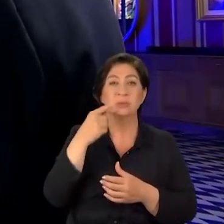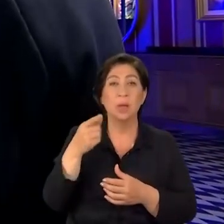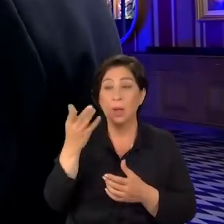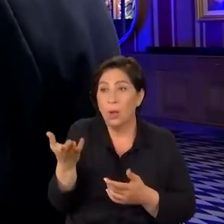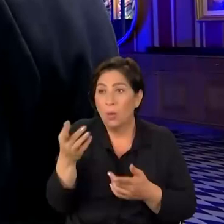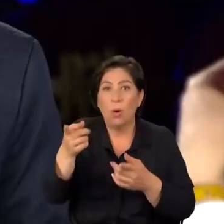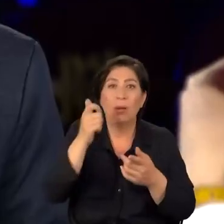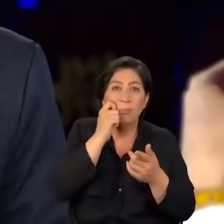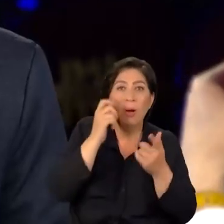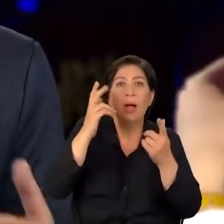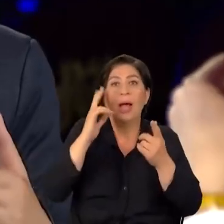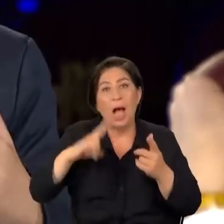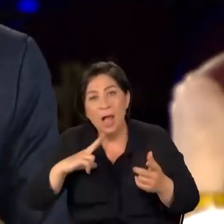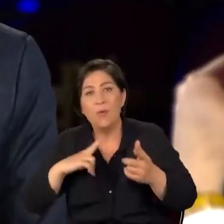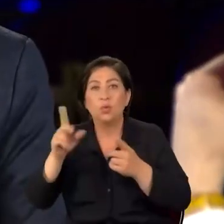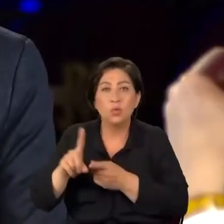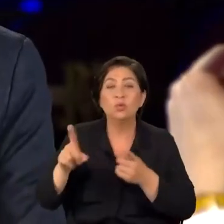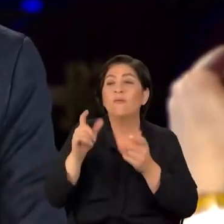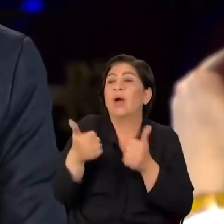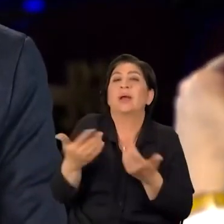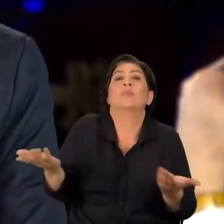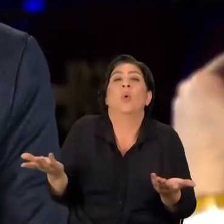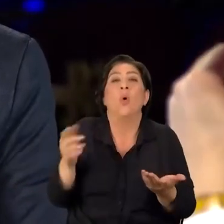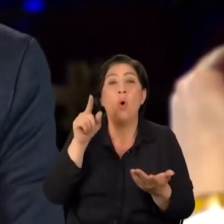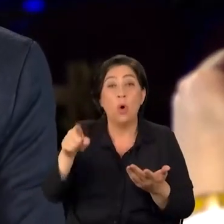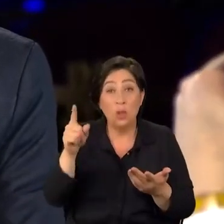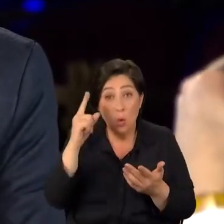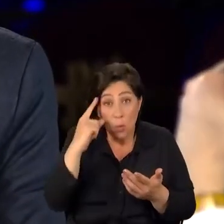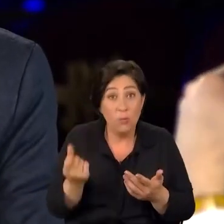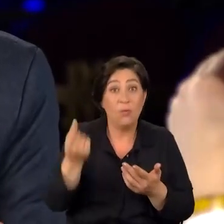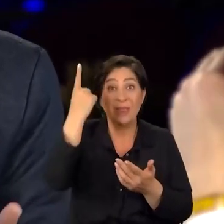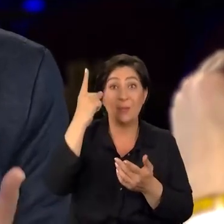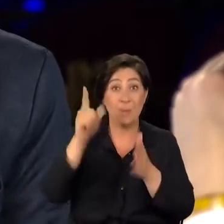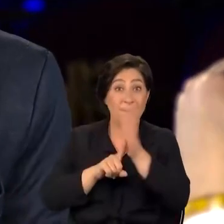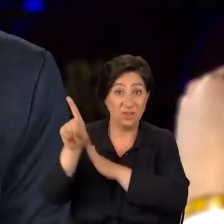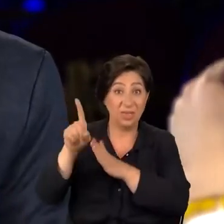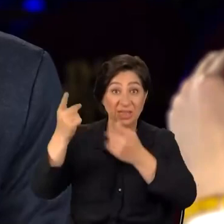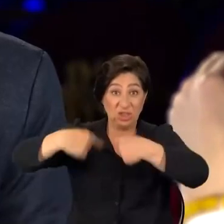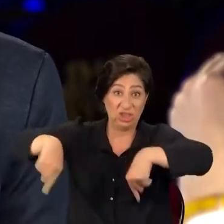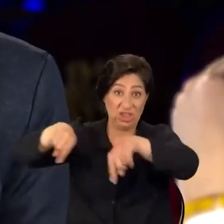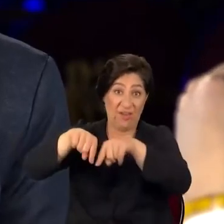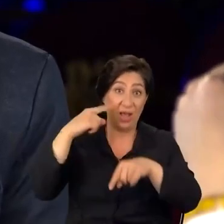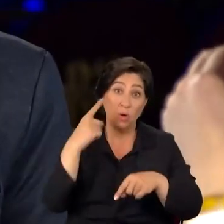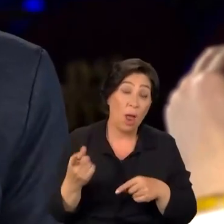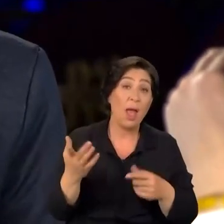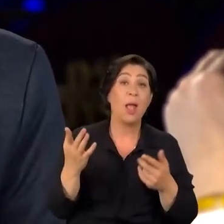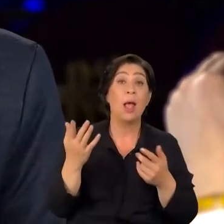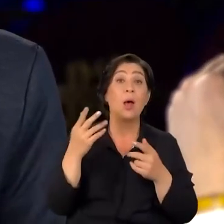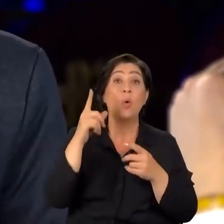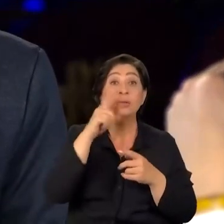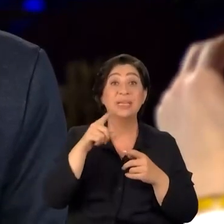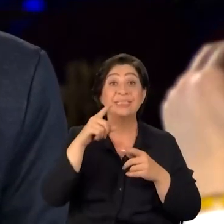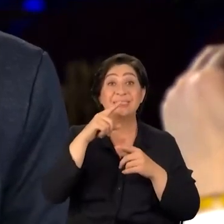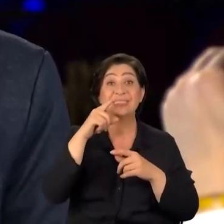muhafazakar veya seküler fark etmiyor. Doğru. O zaman da oradan ürettiğiniz bir başarı, örneğin çevre meselesinde, örneğin yani onun için